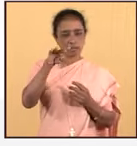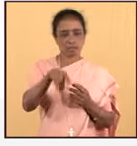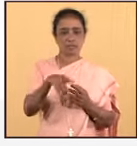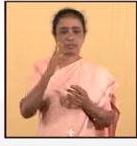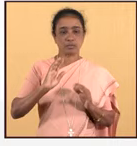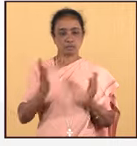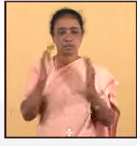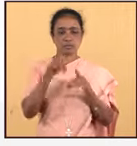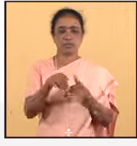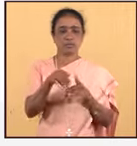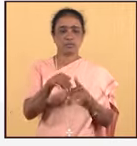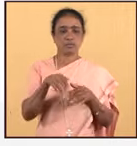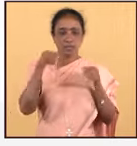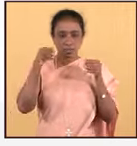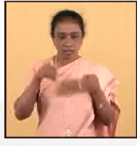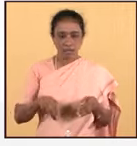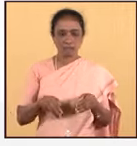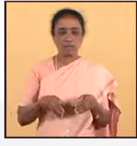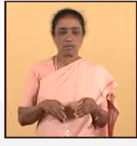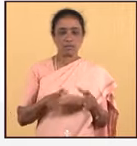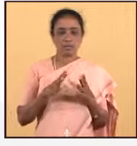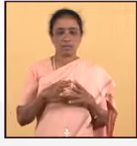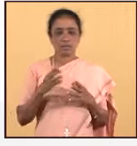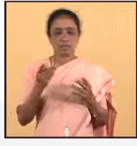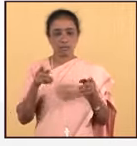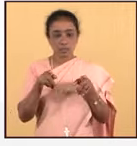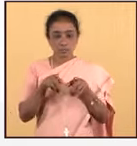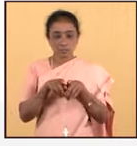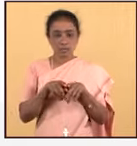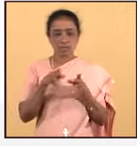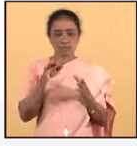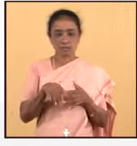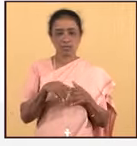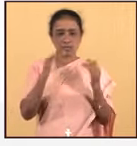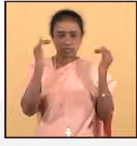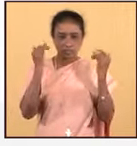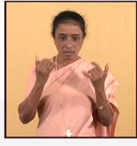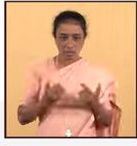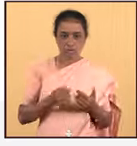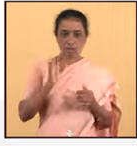1954 ஏற்படுத்தப்பட்டது. இப்போ இந்த சமய சார்பற்ற தன்மையை, அதாவது இந்தியா